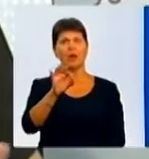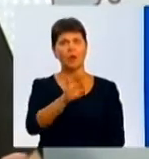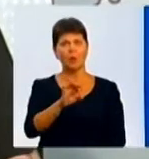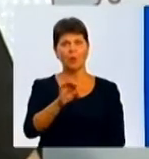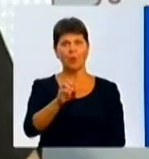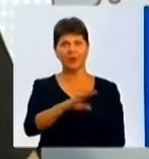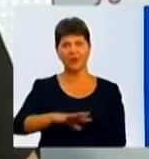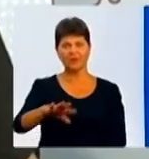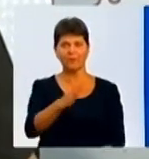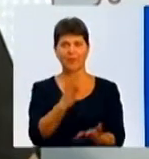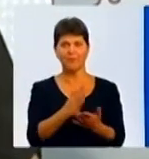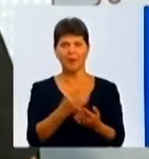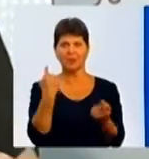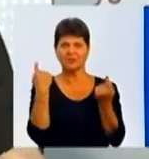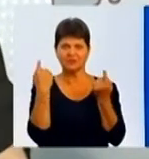зовсім